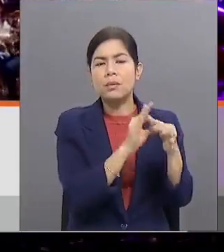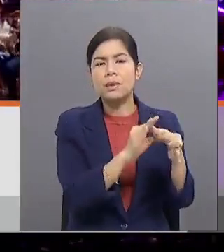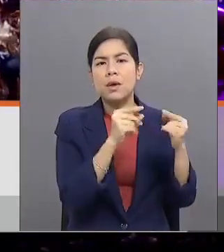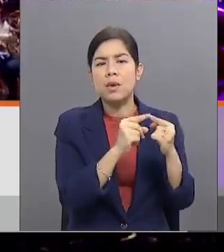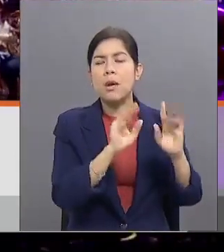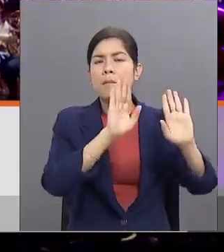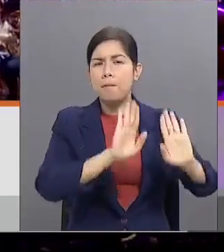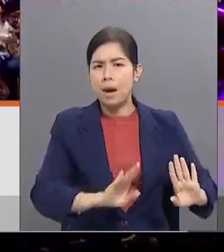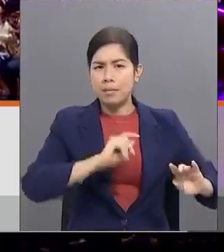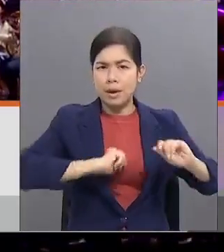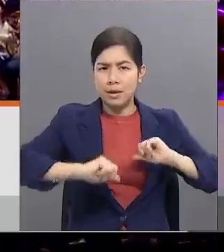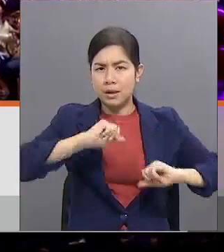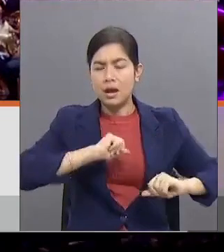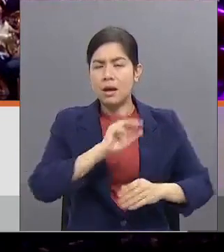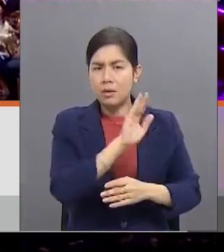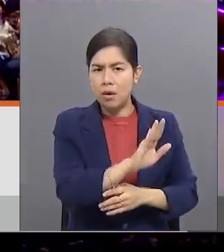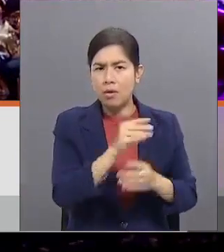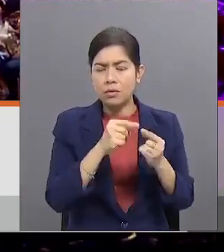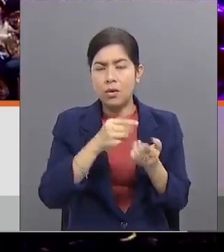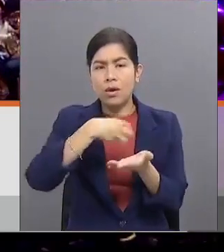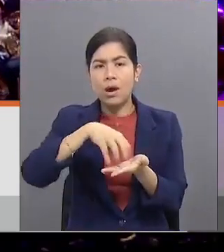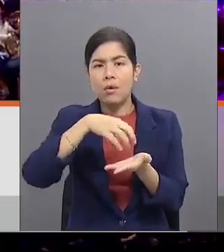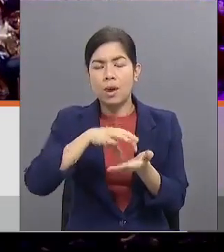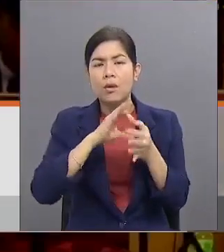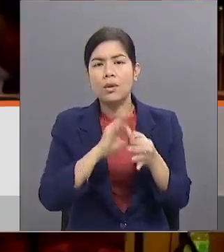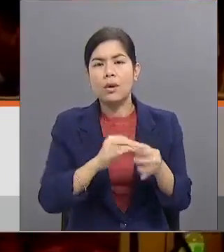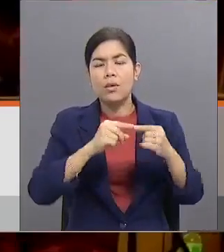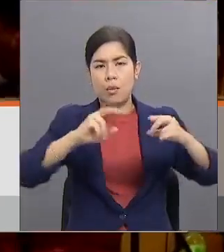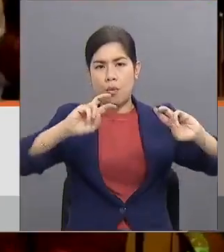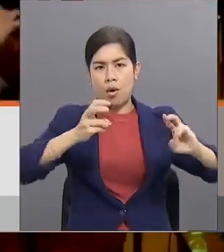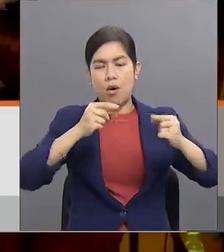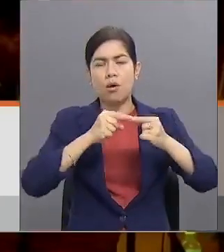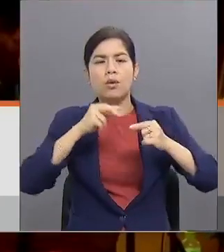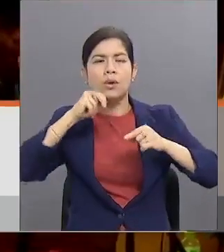งเล่าเรื่องราวสายน้ำแห่งชีวิตค่ะ